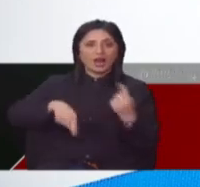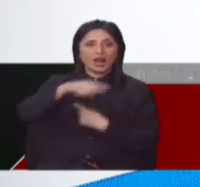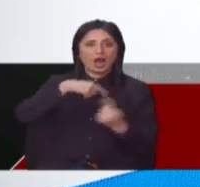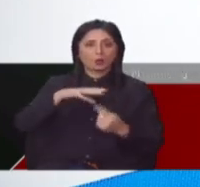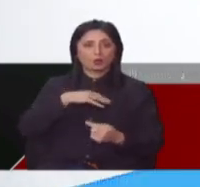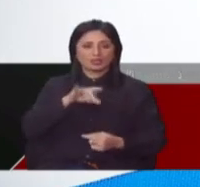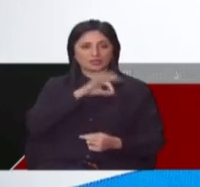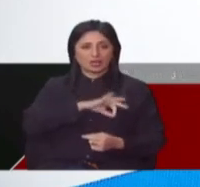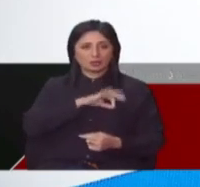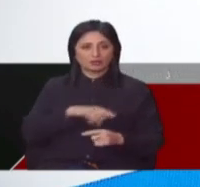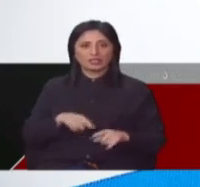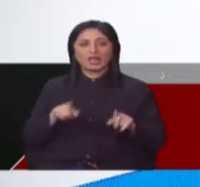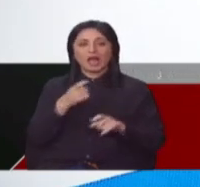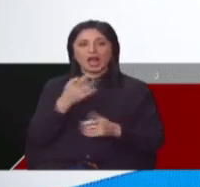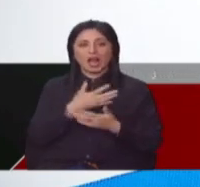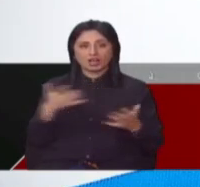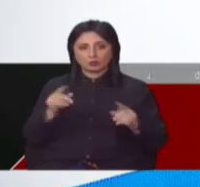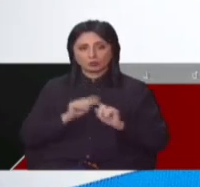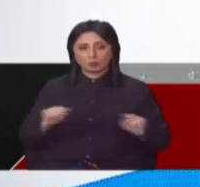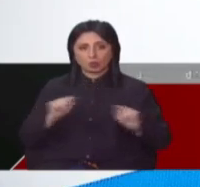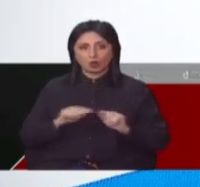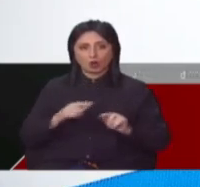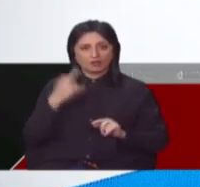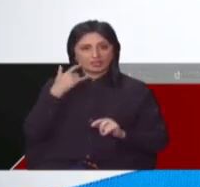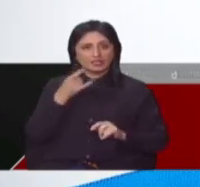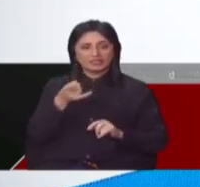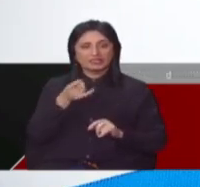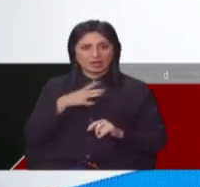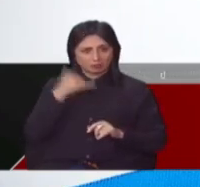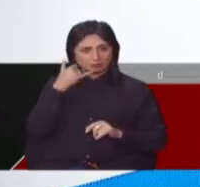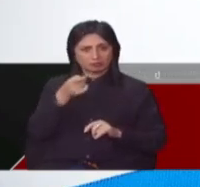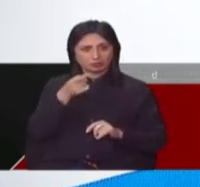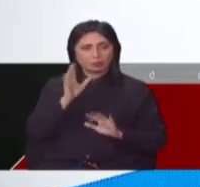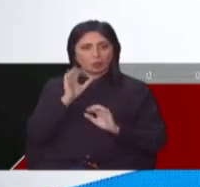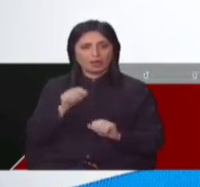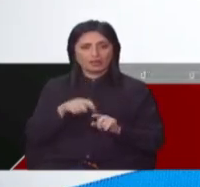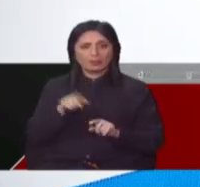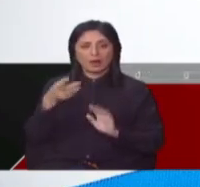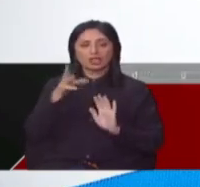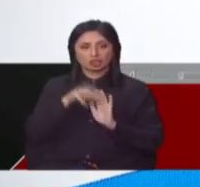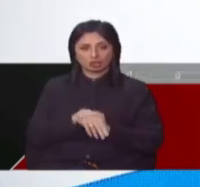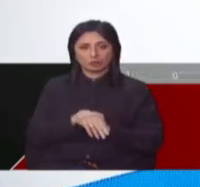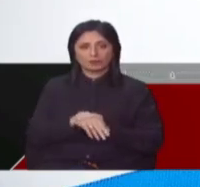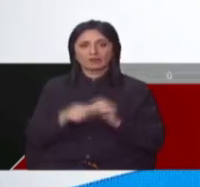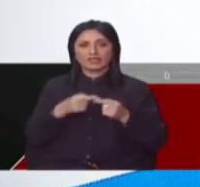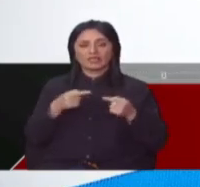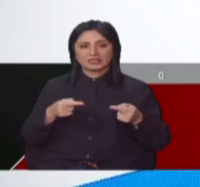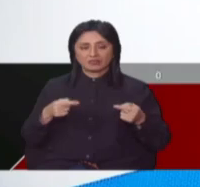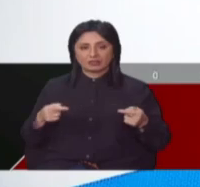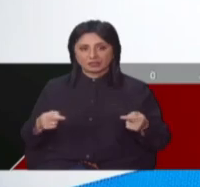იყო განკუთვნილი. ასობით პროვოკაციული ზარი განხორციელდა ჩვენს მომხრეებთან, მათ შორის